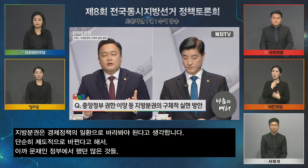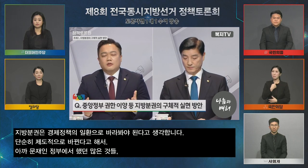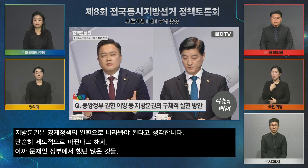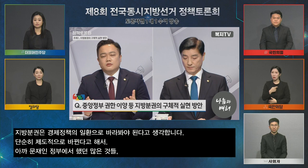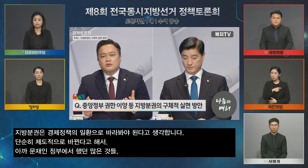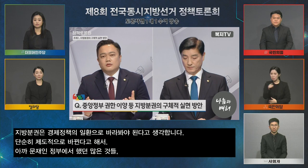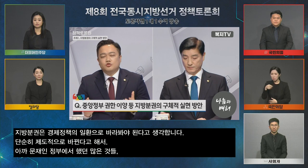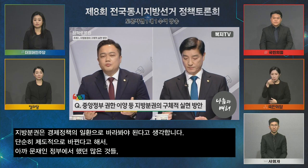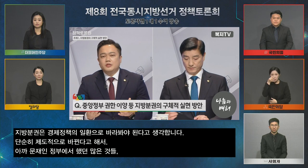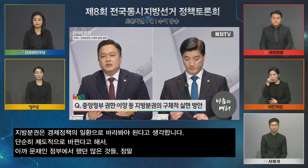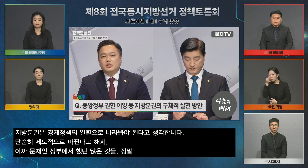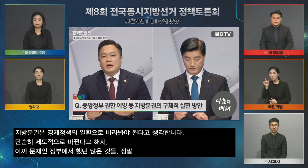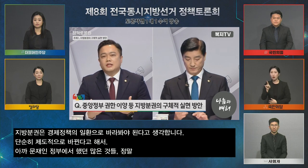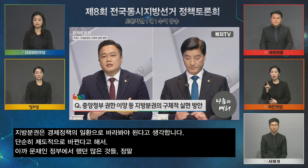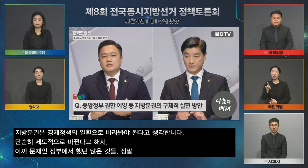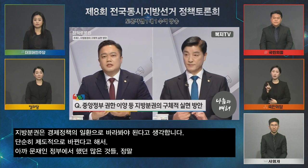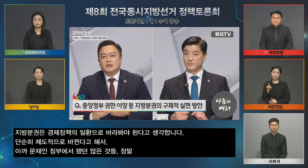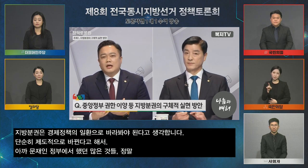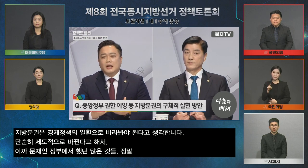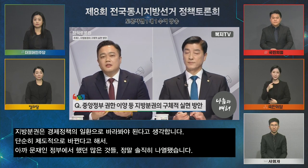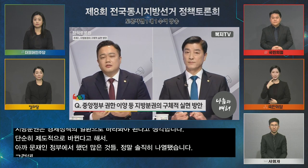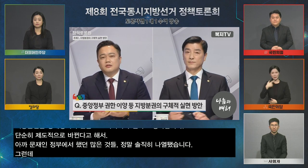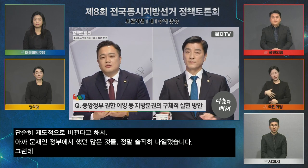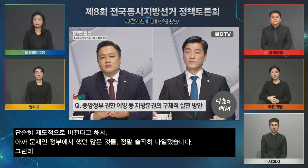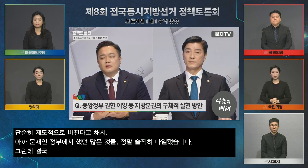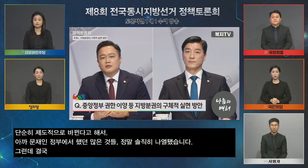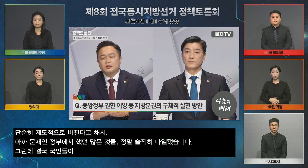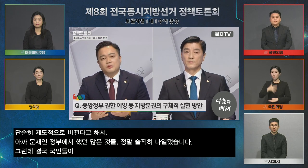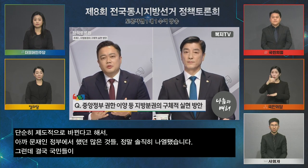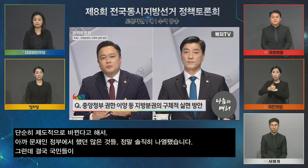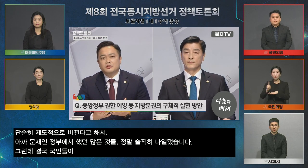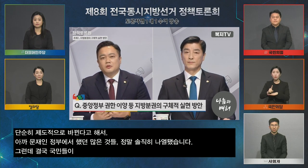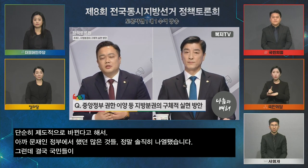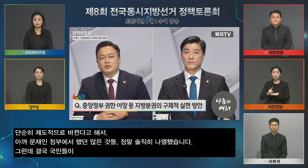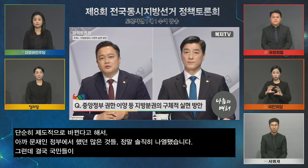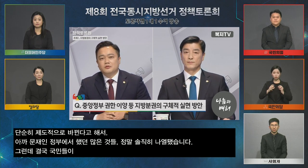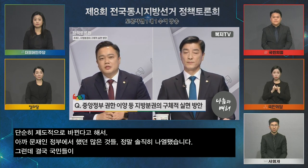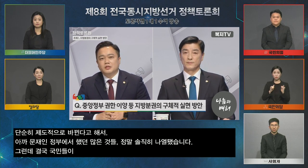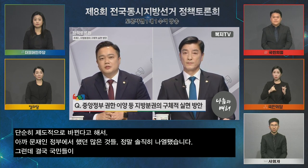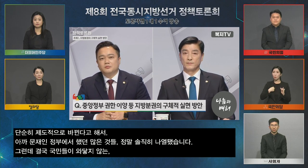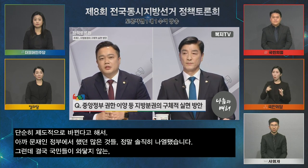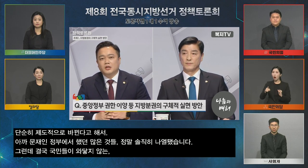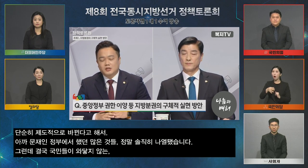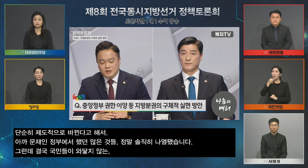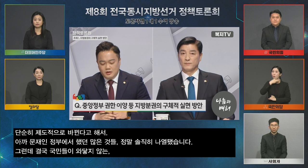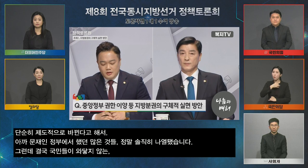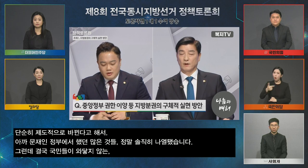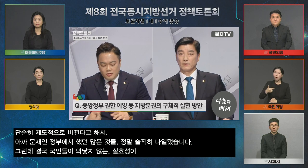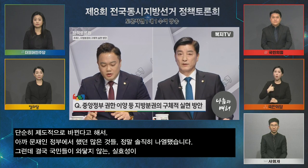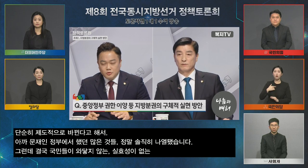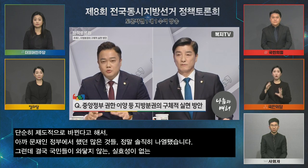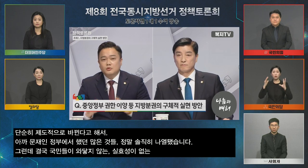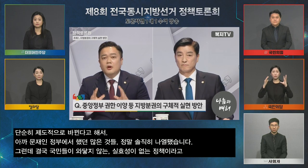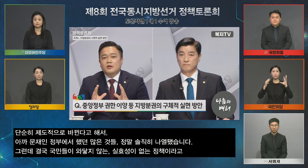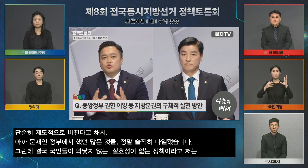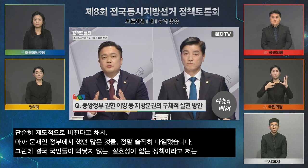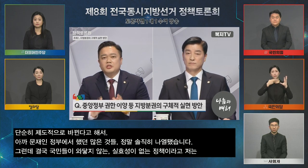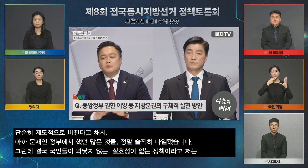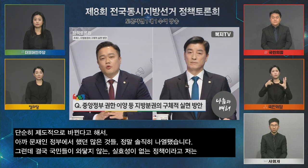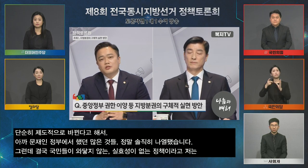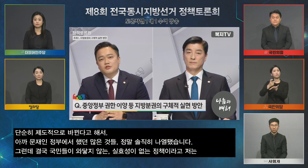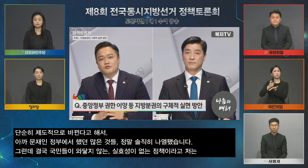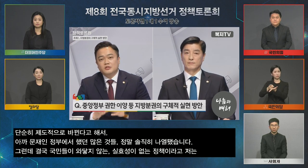국민들이 와닿지 않는, 실효성이 없는 정책이라고 저는 생각이 듭니다. 결과적으로